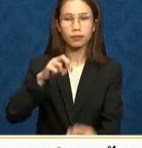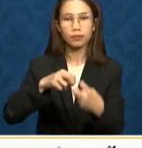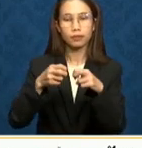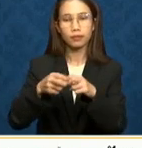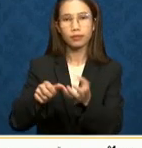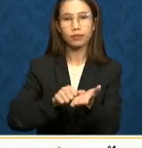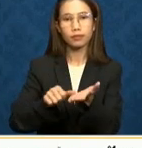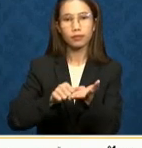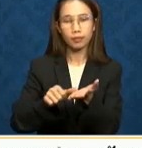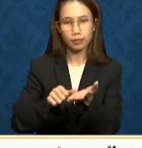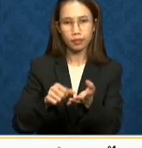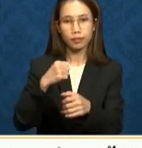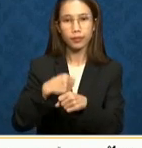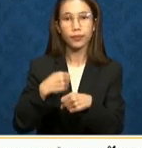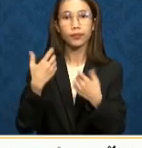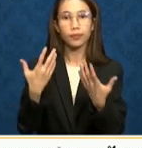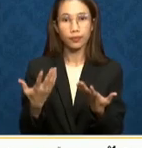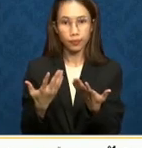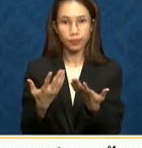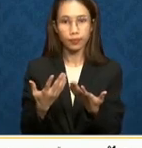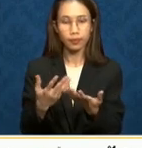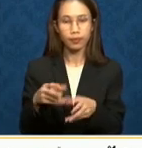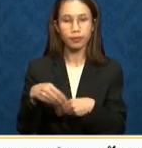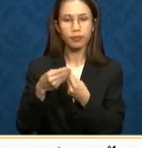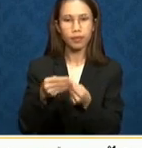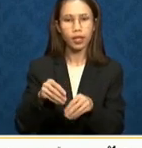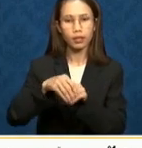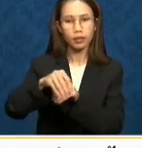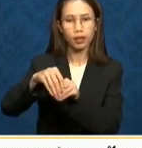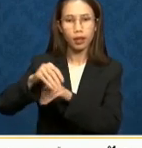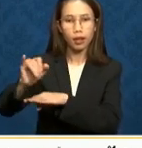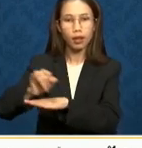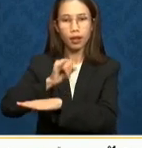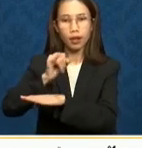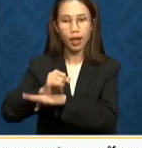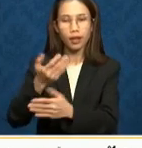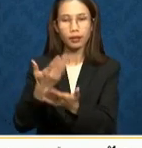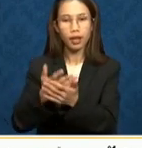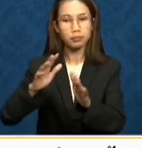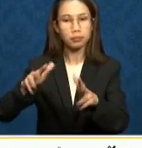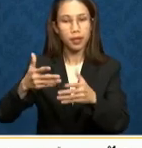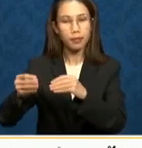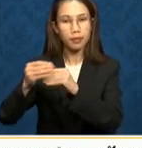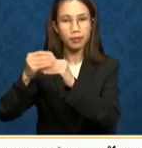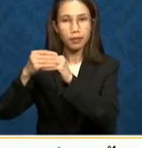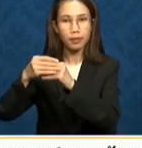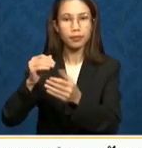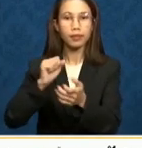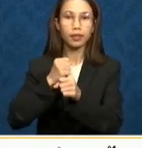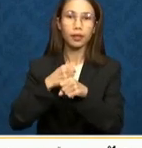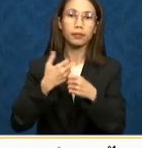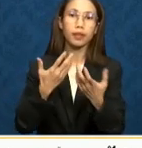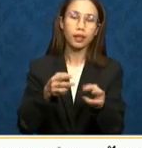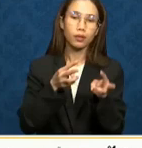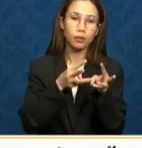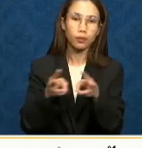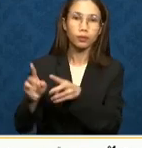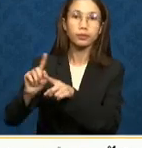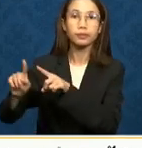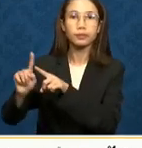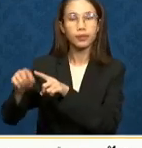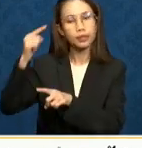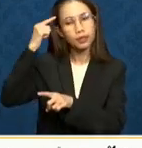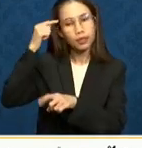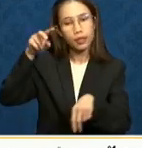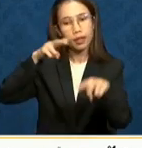เน้นถึงเรื่องว่าทำอย่างไรที่จะให้ผลผลิตต่อไร่สูงขึ้นทำยังไงถึงจะเปลี่ยนพันธุ์ทำยังไงถึงจะหาแหล่